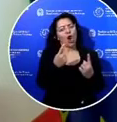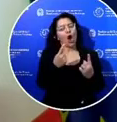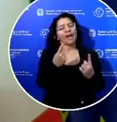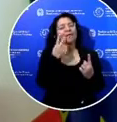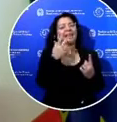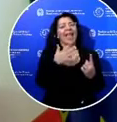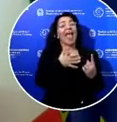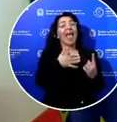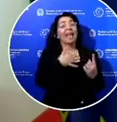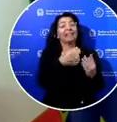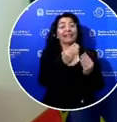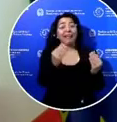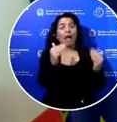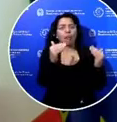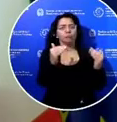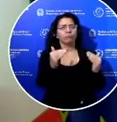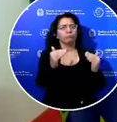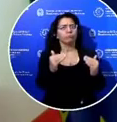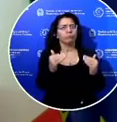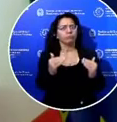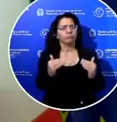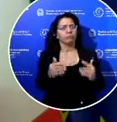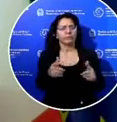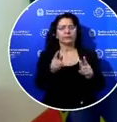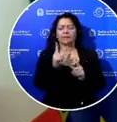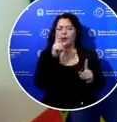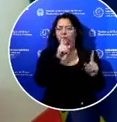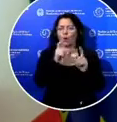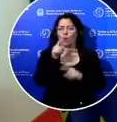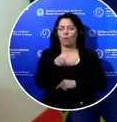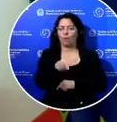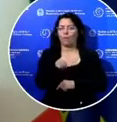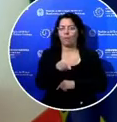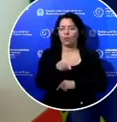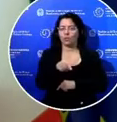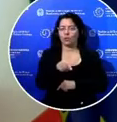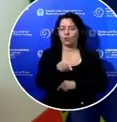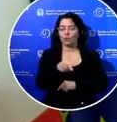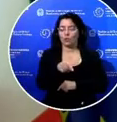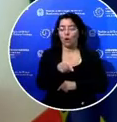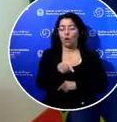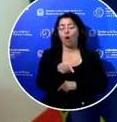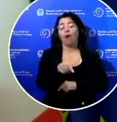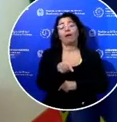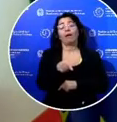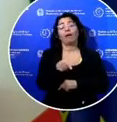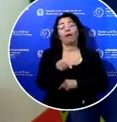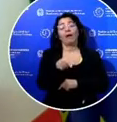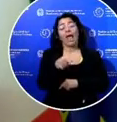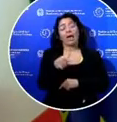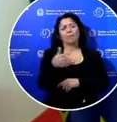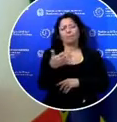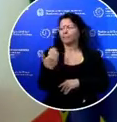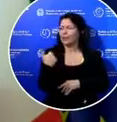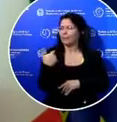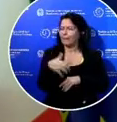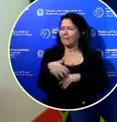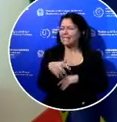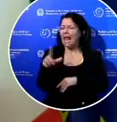dell'età dei ragazzi che ricorrono alle sostanze stupefacenti. È stato ricordato, mi sembra, dal